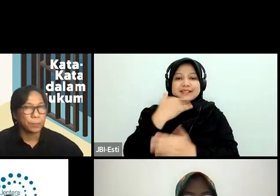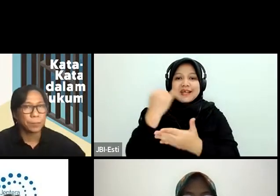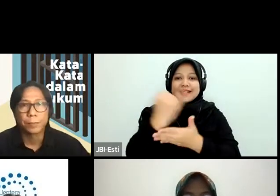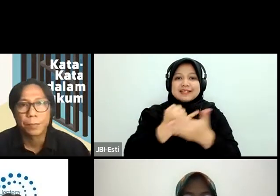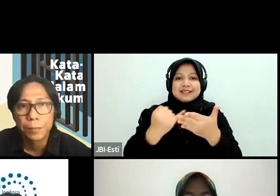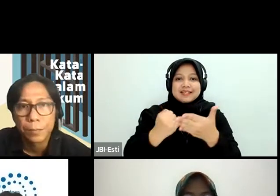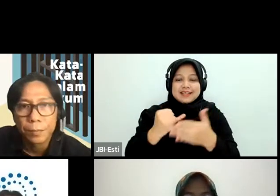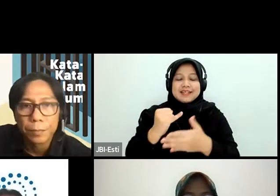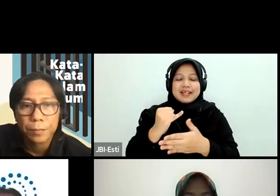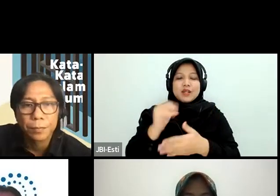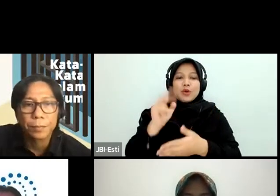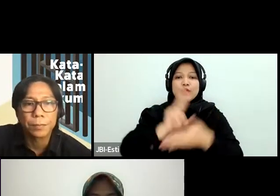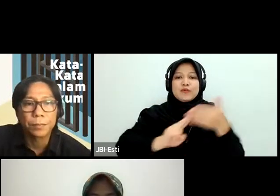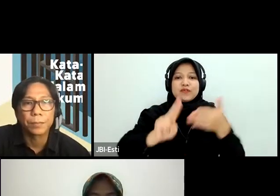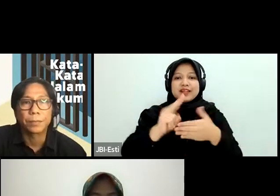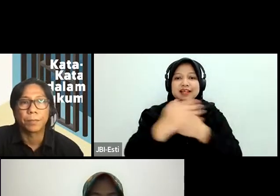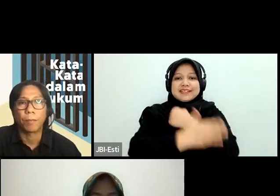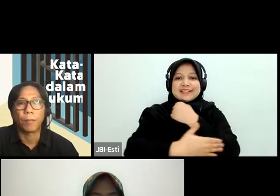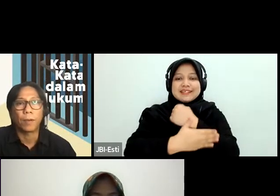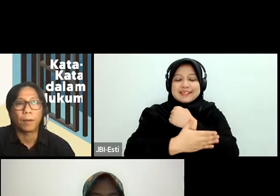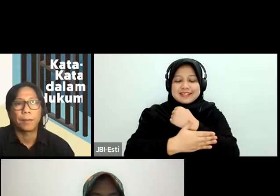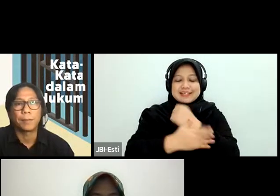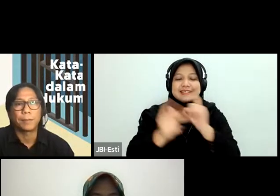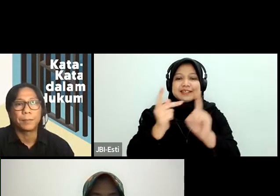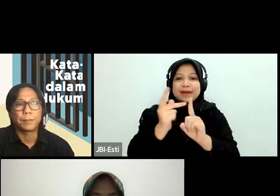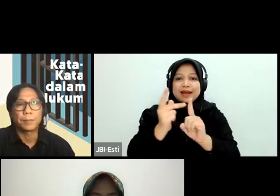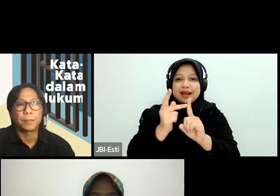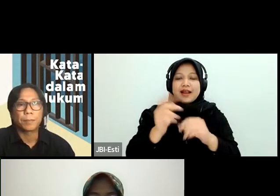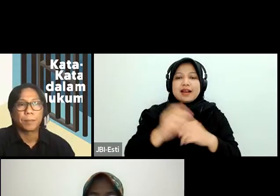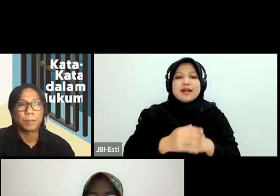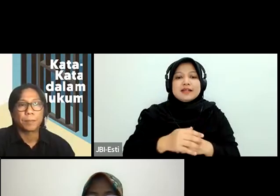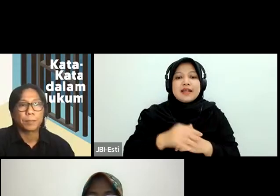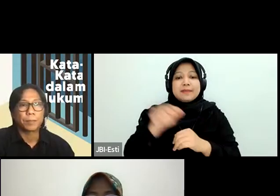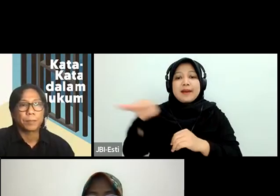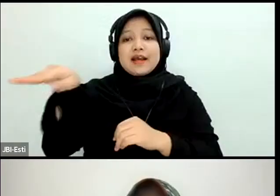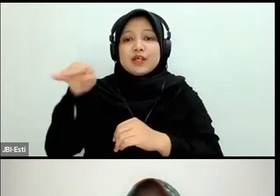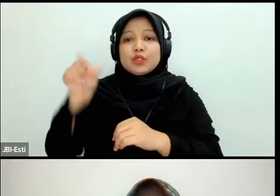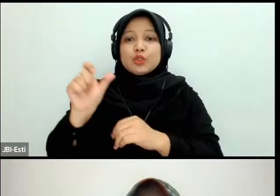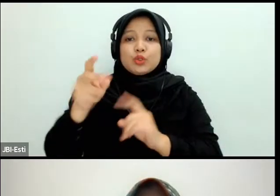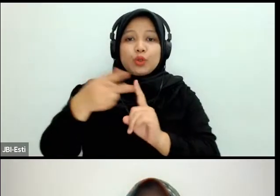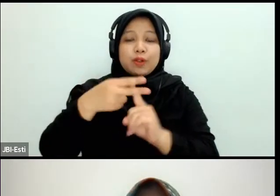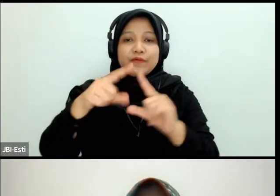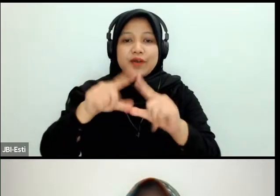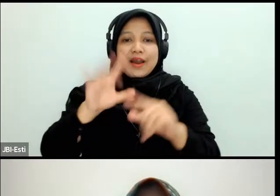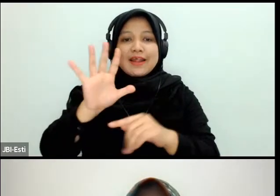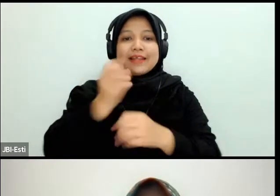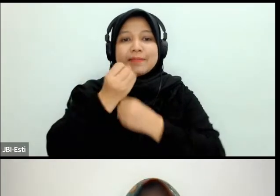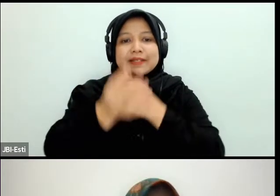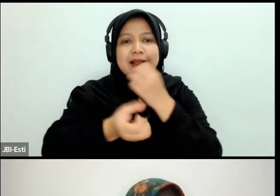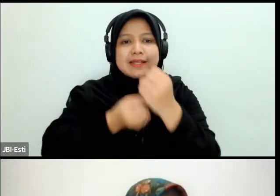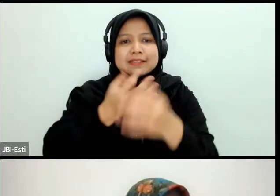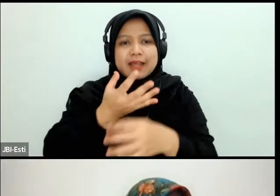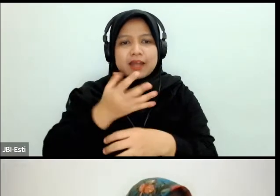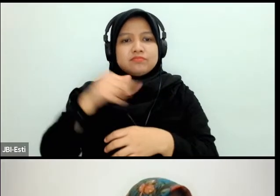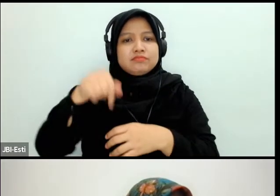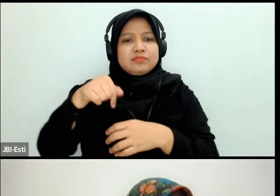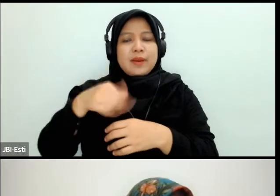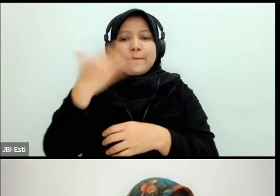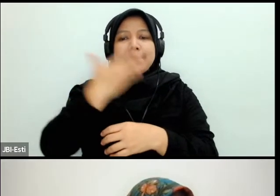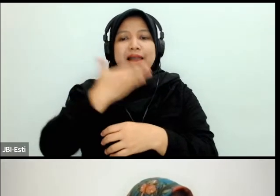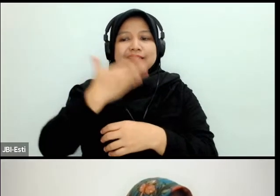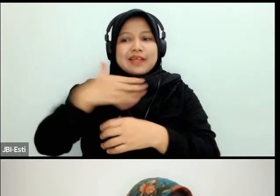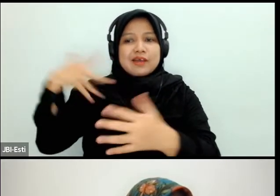Mbak Zulfa akan menjelaskan pandangannya mengenai bagaimana bahasa selama ini digunakan sebagai instrumen